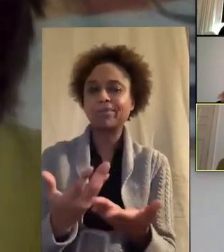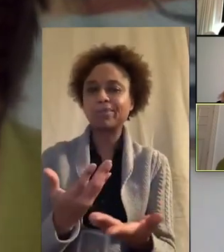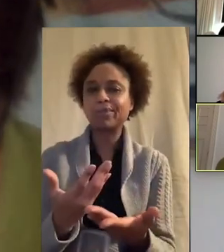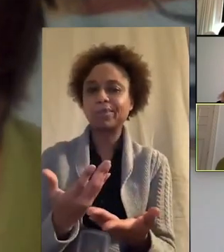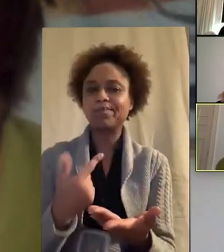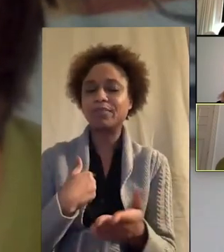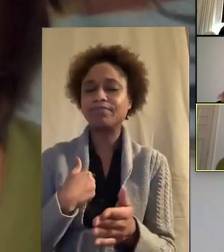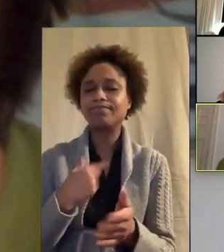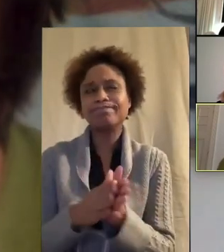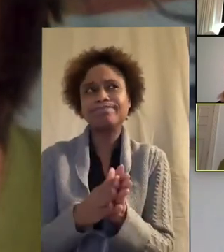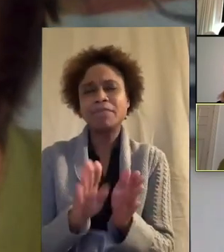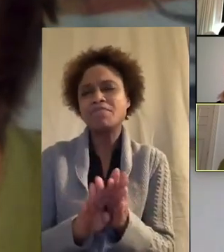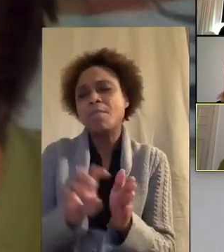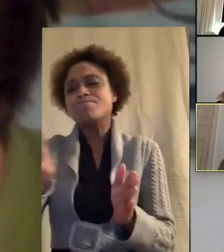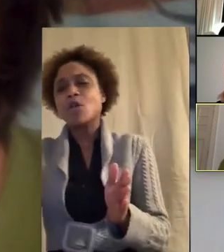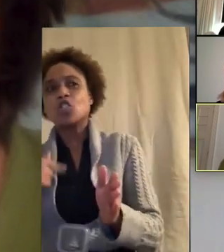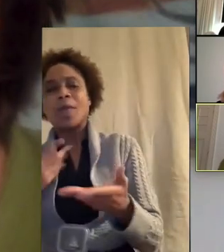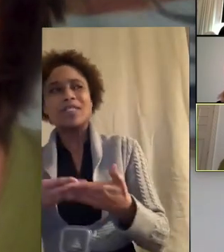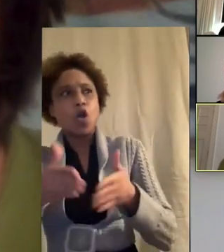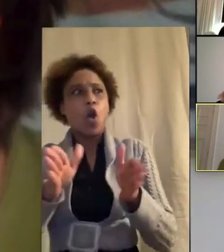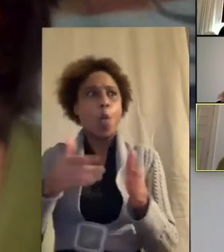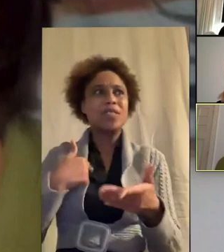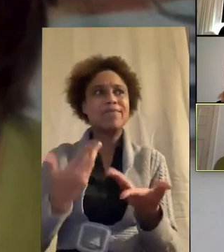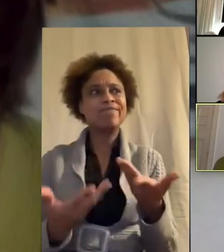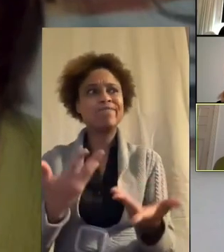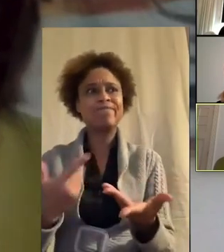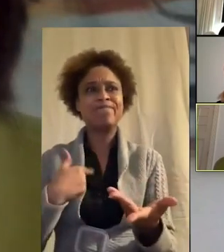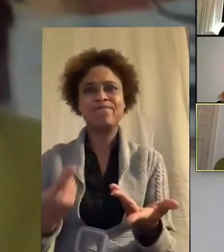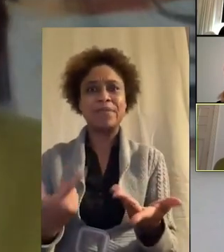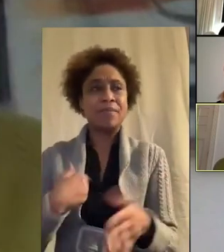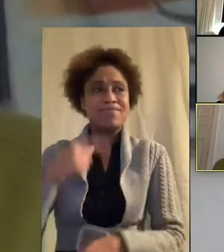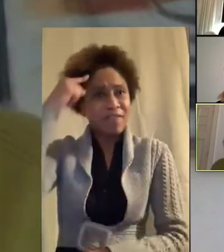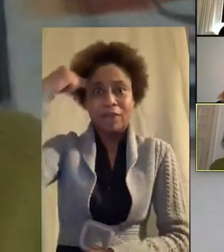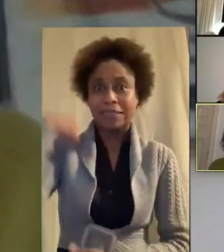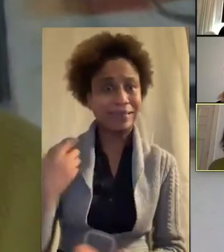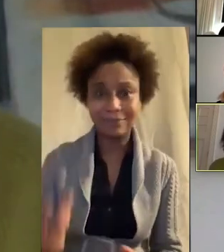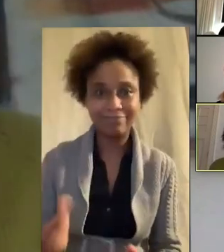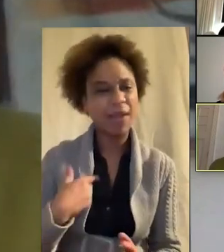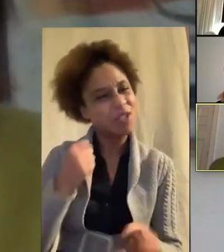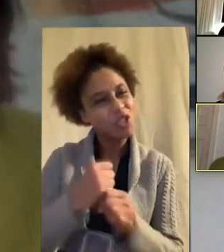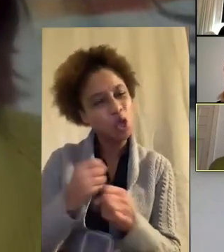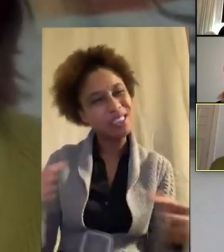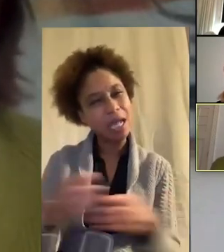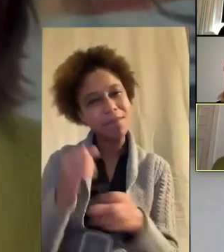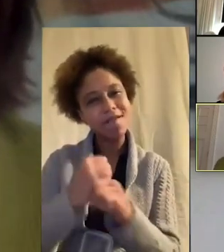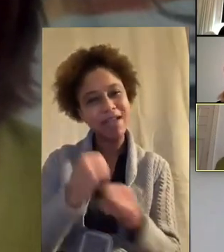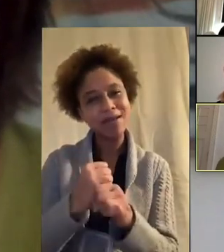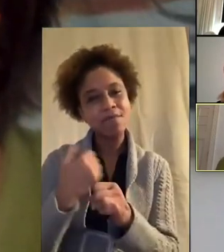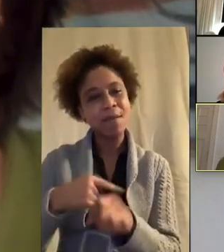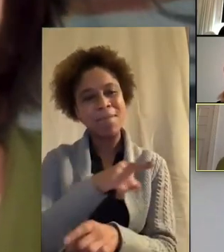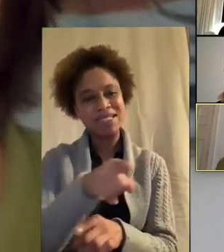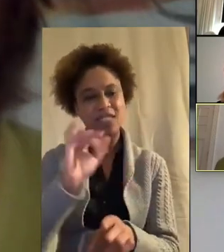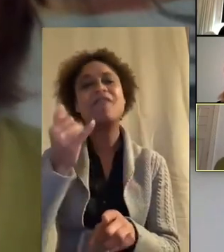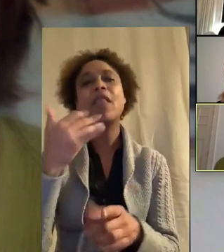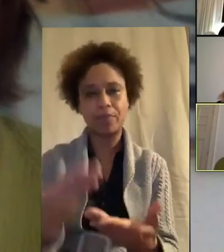van organisaties, is het misschien nog wat ingewikkeld wat dat betreft. Hoewel ik het idee dus heel geweldig